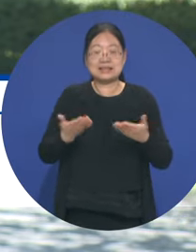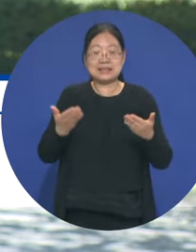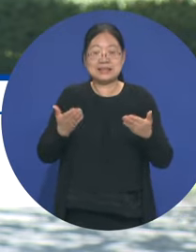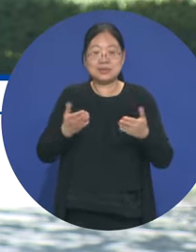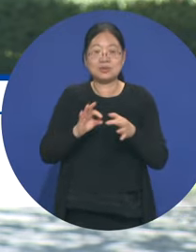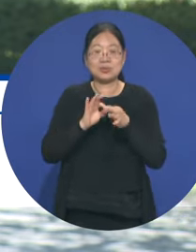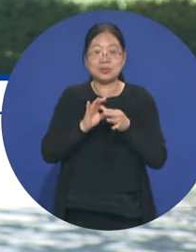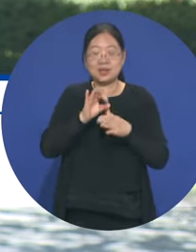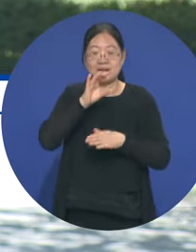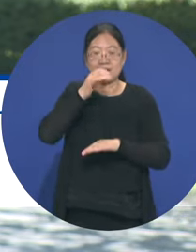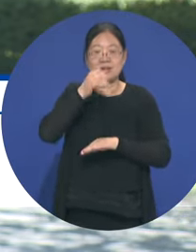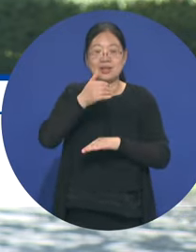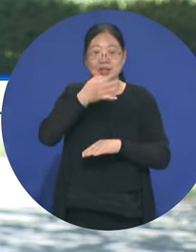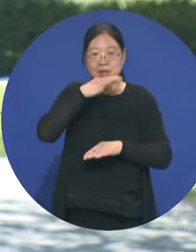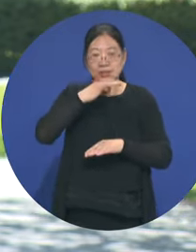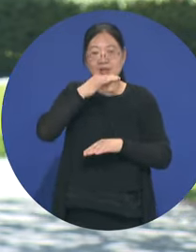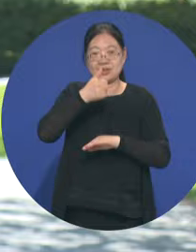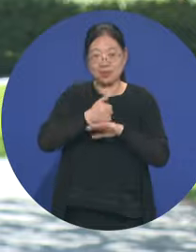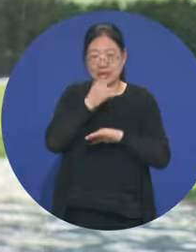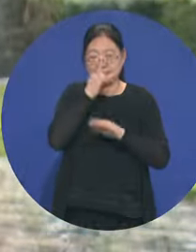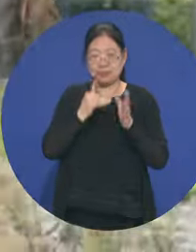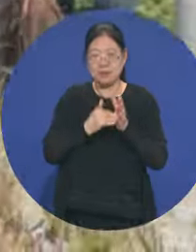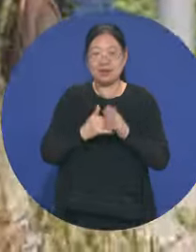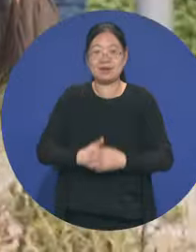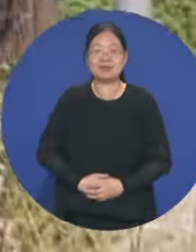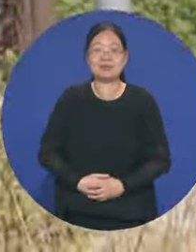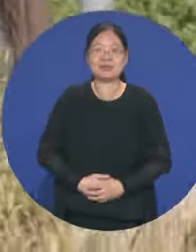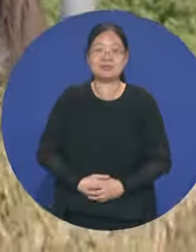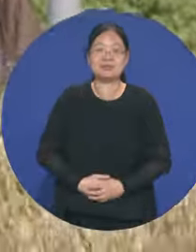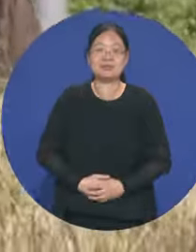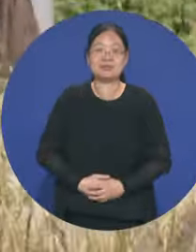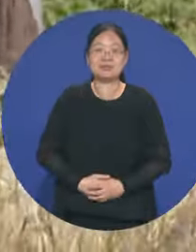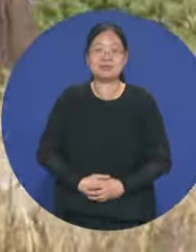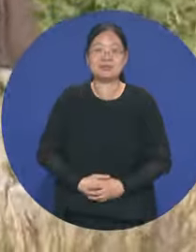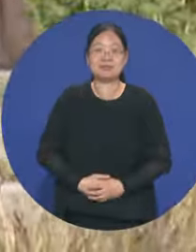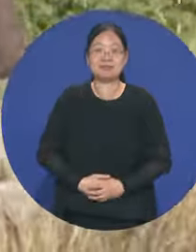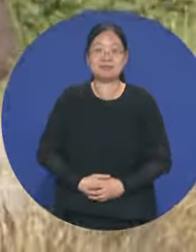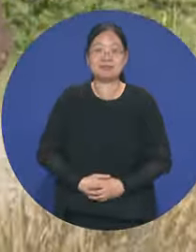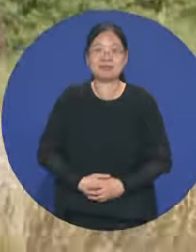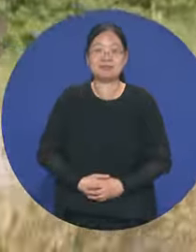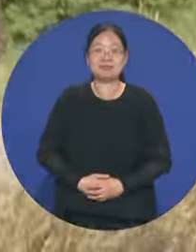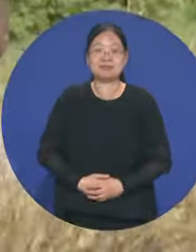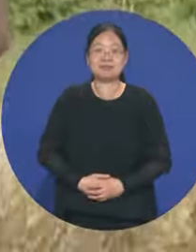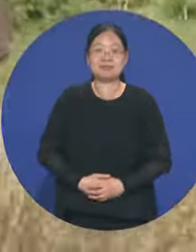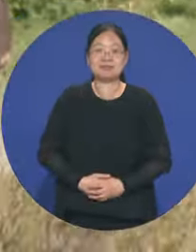좋은 성과를 냈다. 아주 기쁘게 생각합니다. GTV 뉴스 최창순입니다.